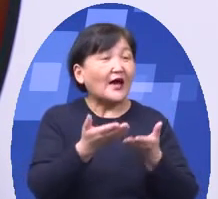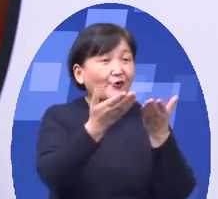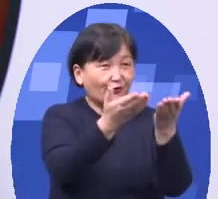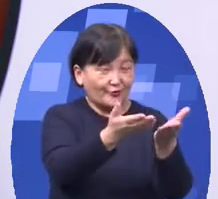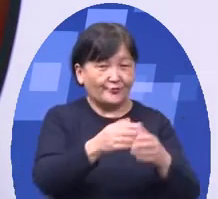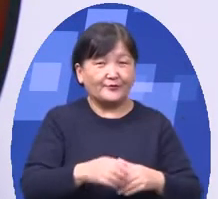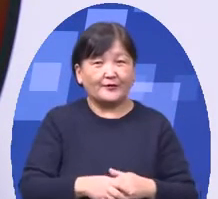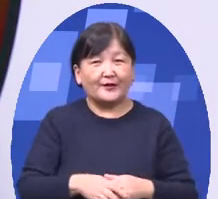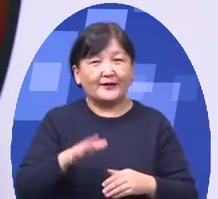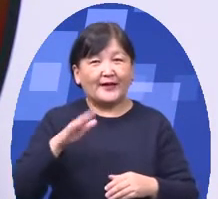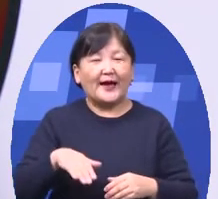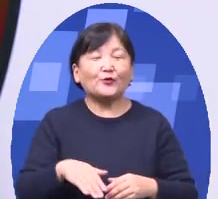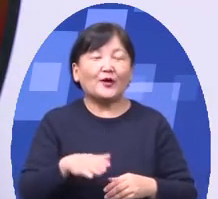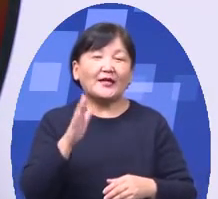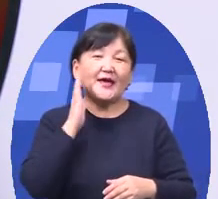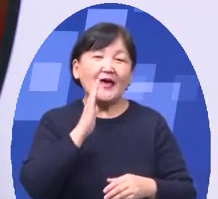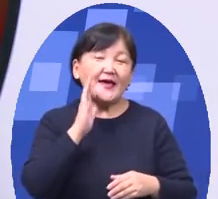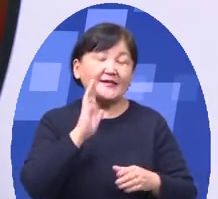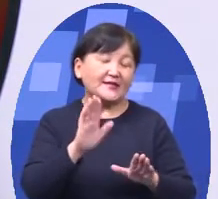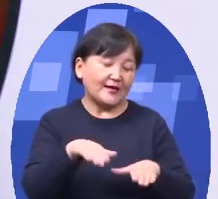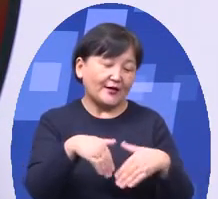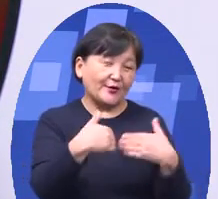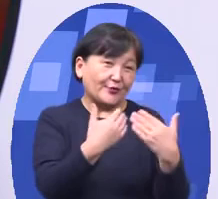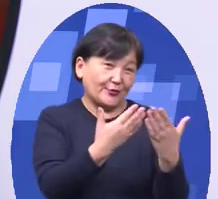өглөө. Дахиад хуваалаа.